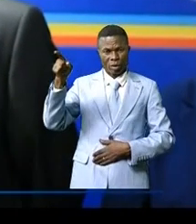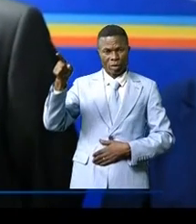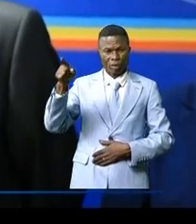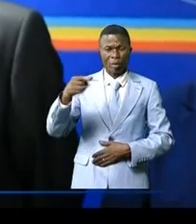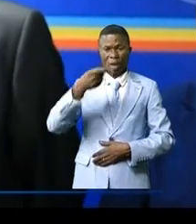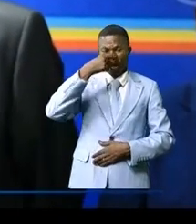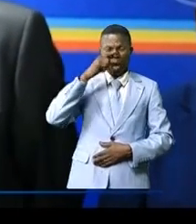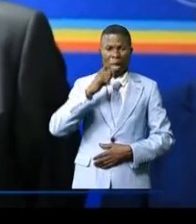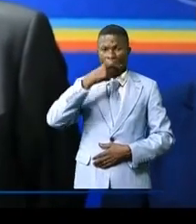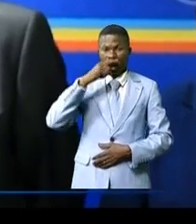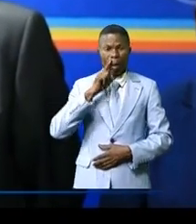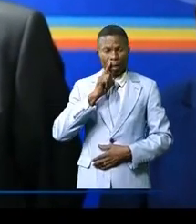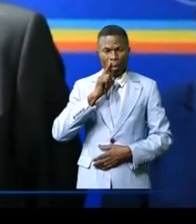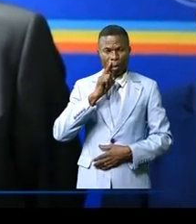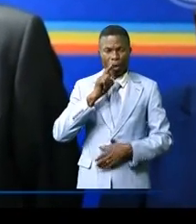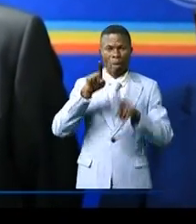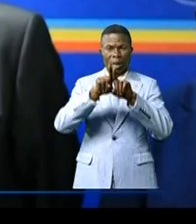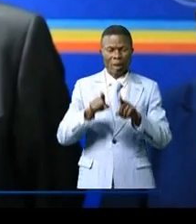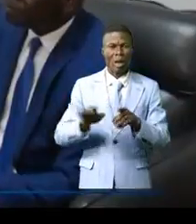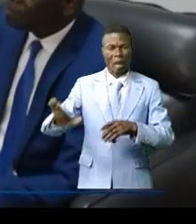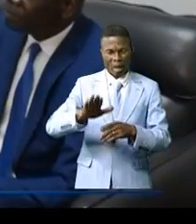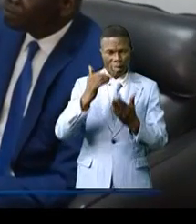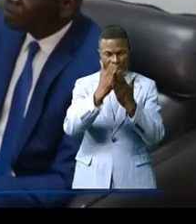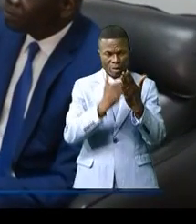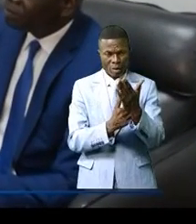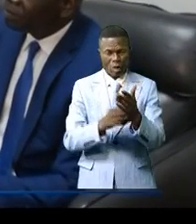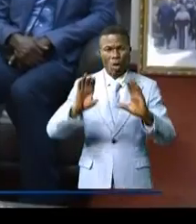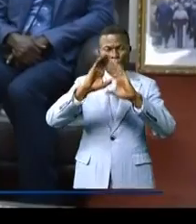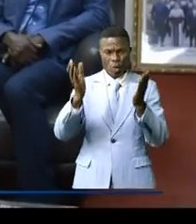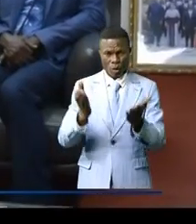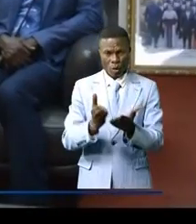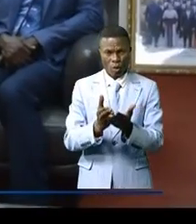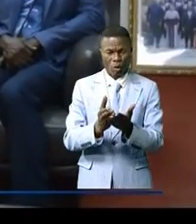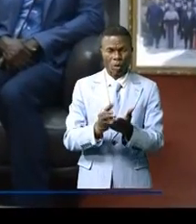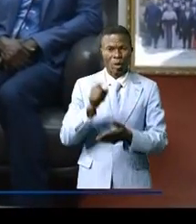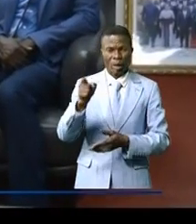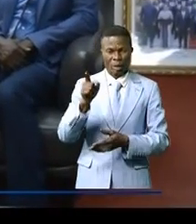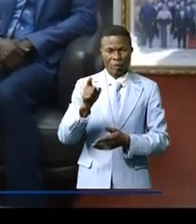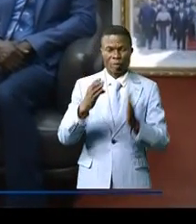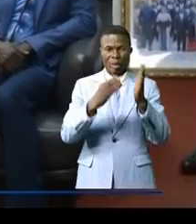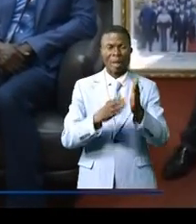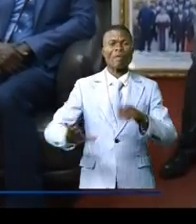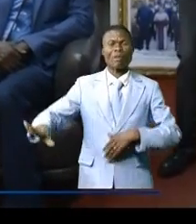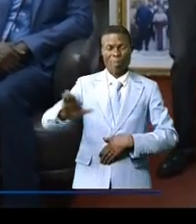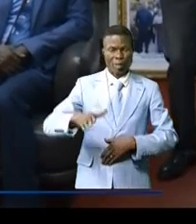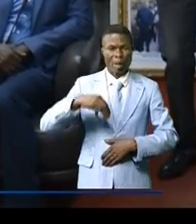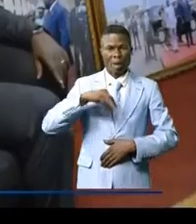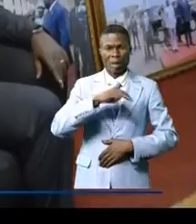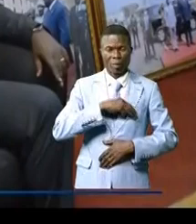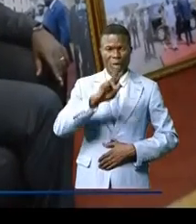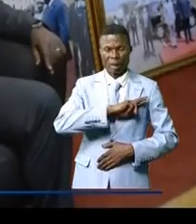Gabon, sont les pays qui composent. La Commission des Golfes de Guinée, qui compte 9 pays membres, dont la